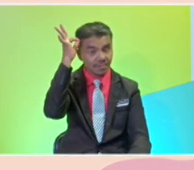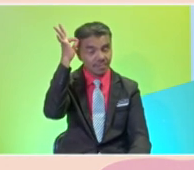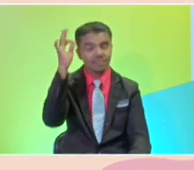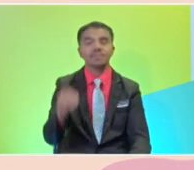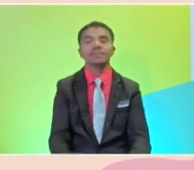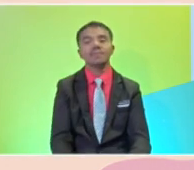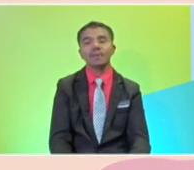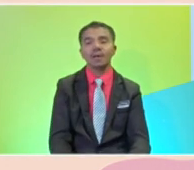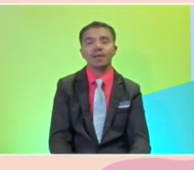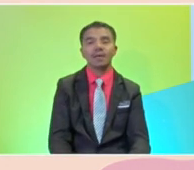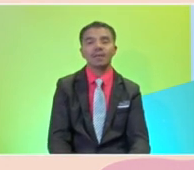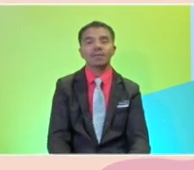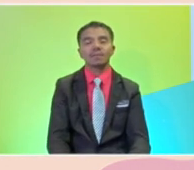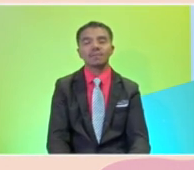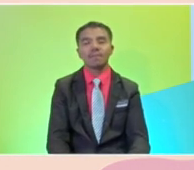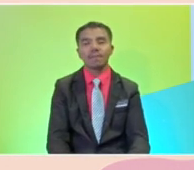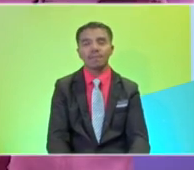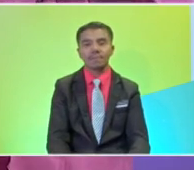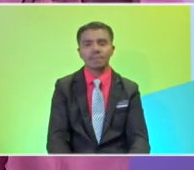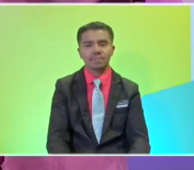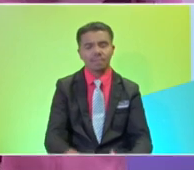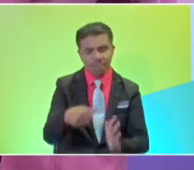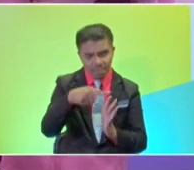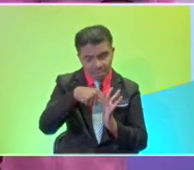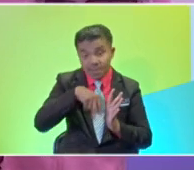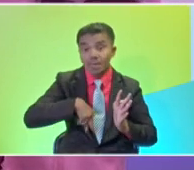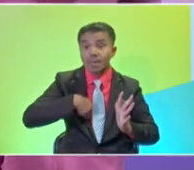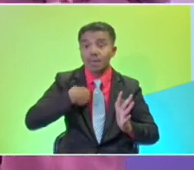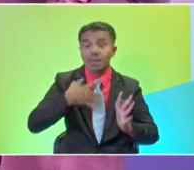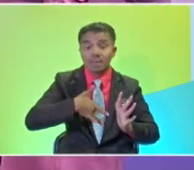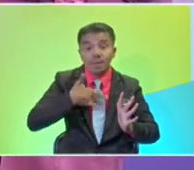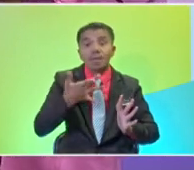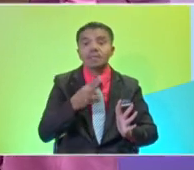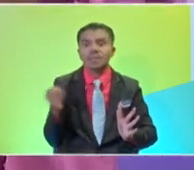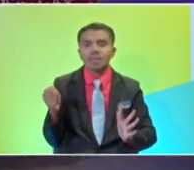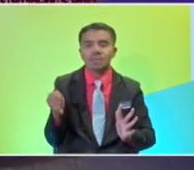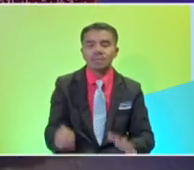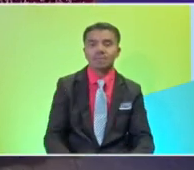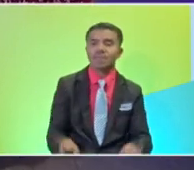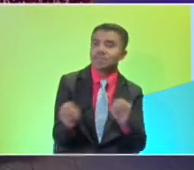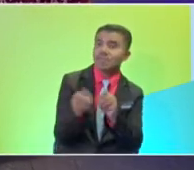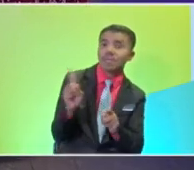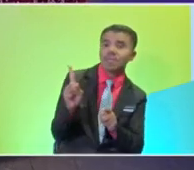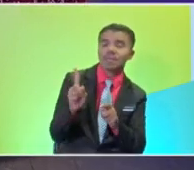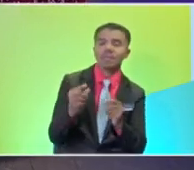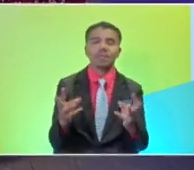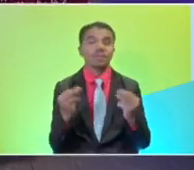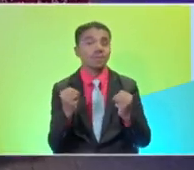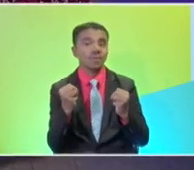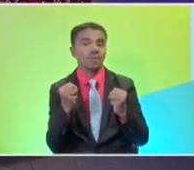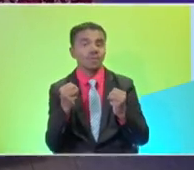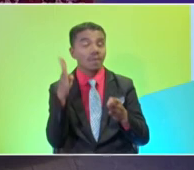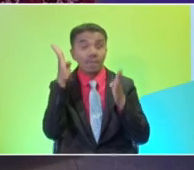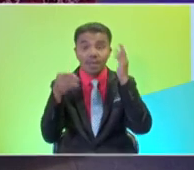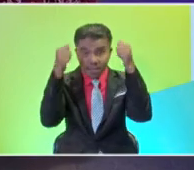alqlu efektiftifi perasaan dia macam manaan masa belajar bahasa Arab Ni harakiah bagaimana dia